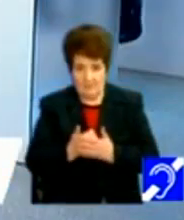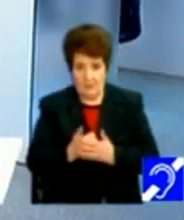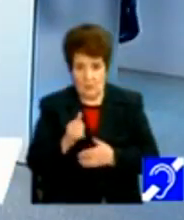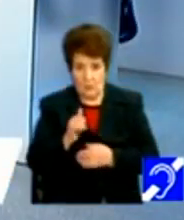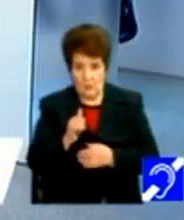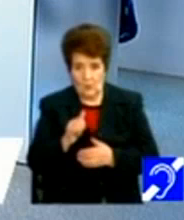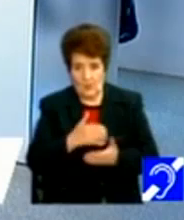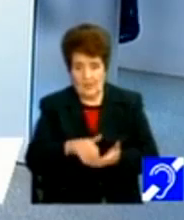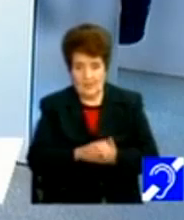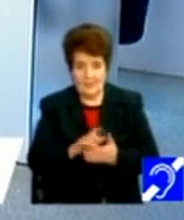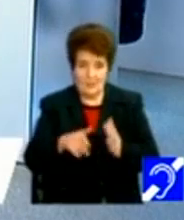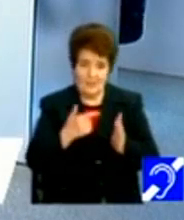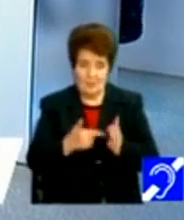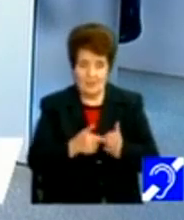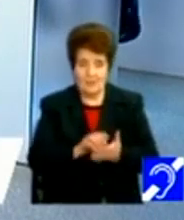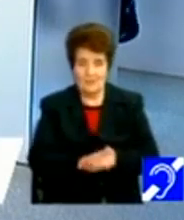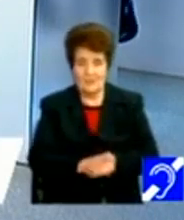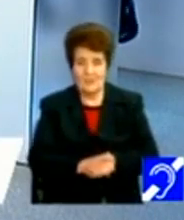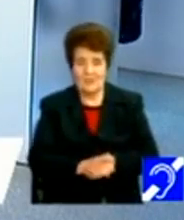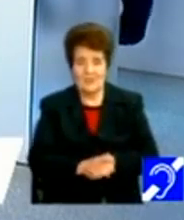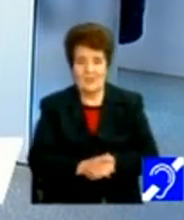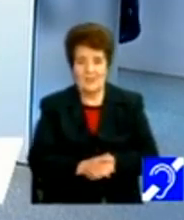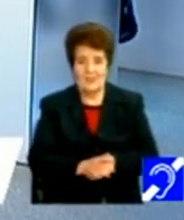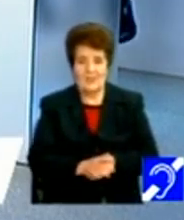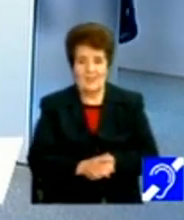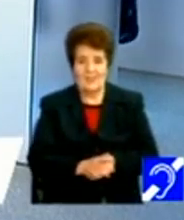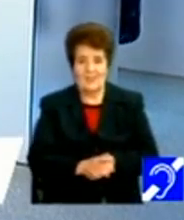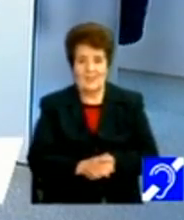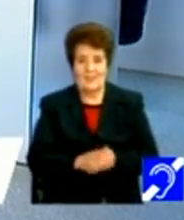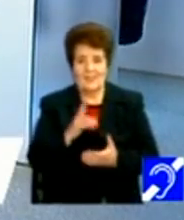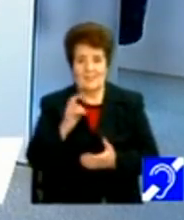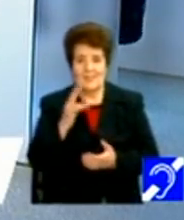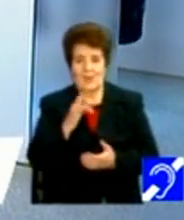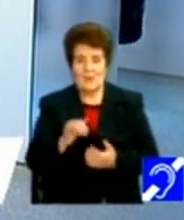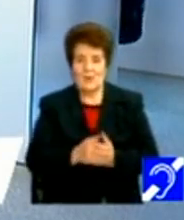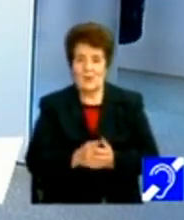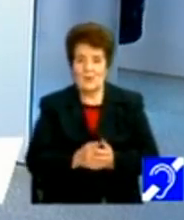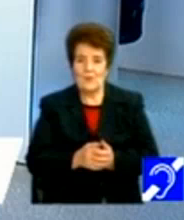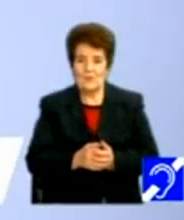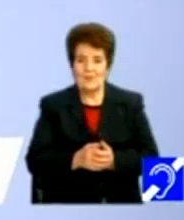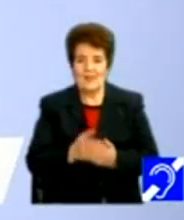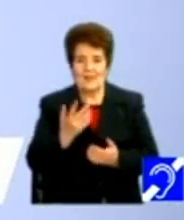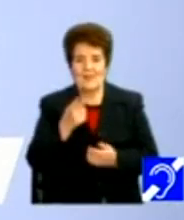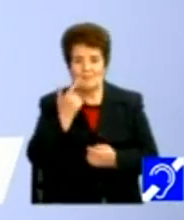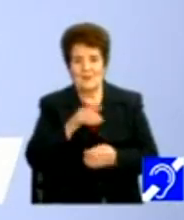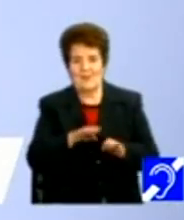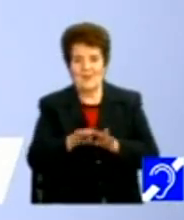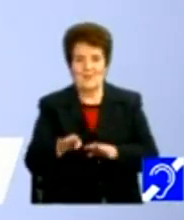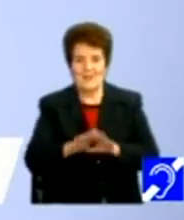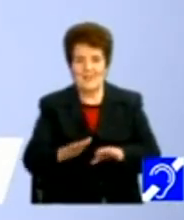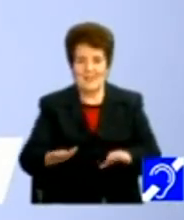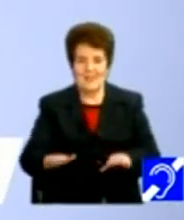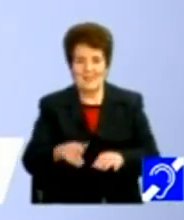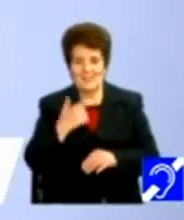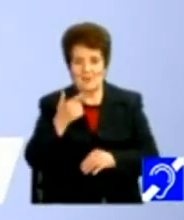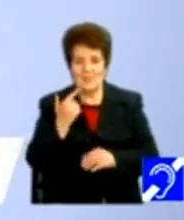Unioniste? Adică o întrebare la care mulți fac să gândesc. Domnul Țâcu. Da, mi se pare un joc de grădiniță așa. Deci noi, eu mai explic